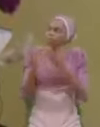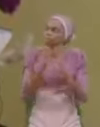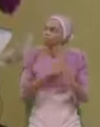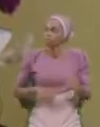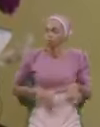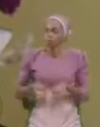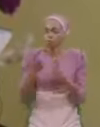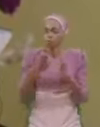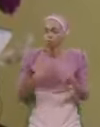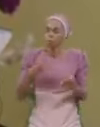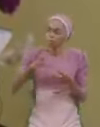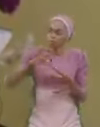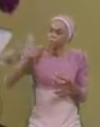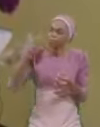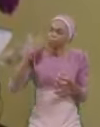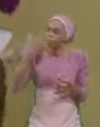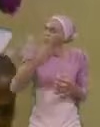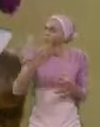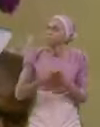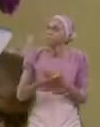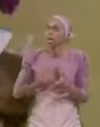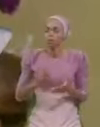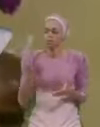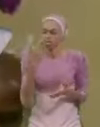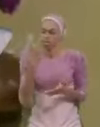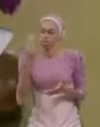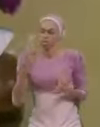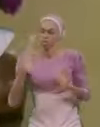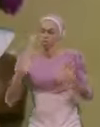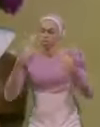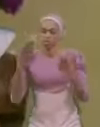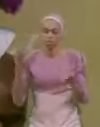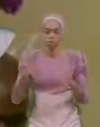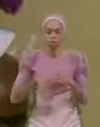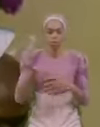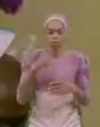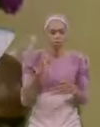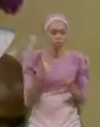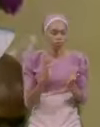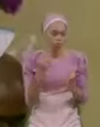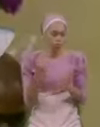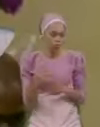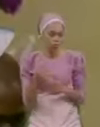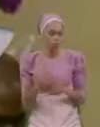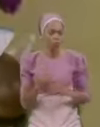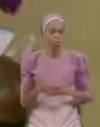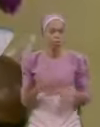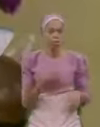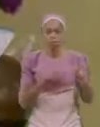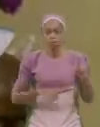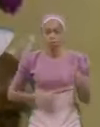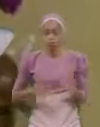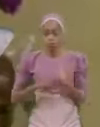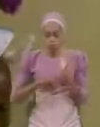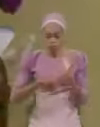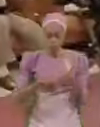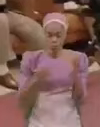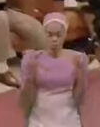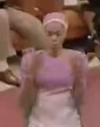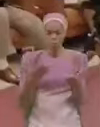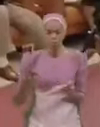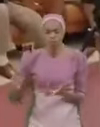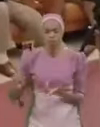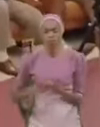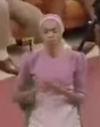pose la question ou mon cœur mes yeux pour voir les choses de la parole et le seigur va nous révéler beaucoup de choses au nom de